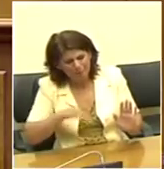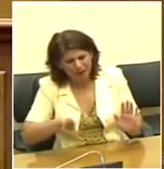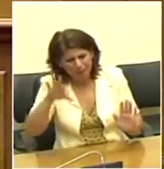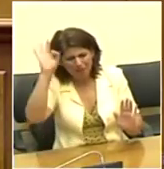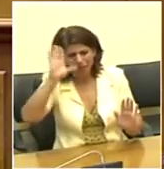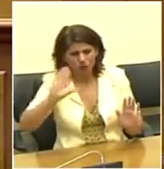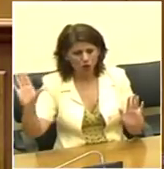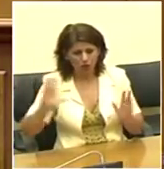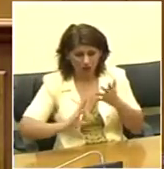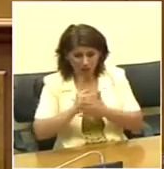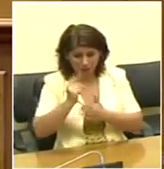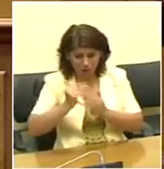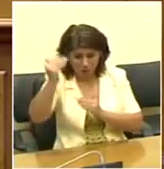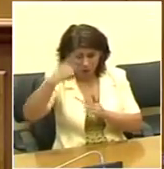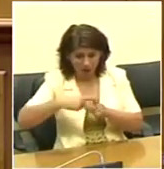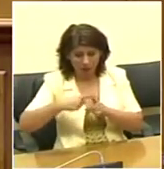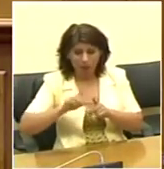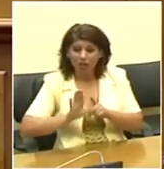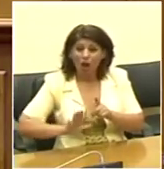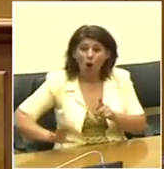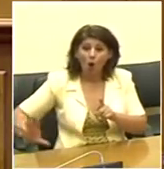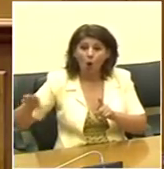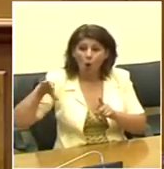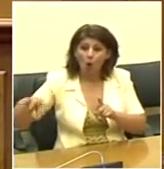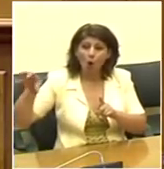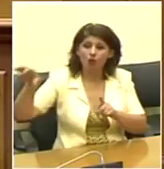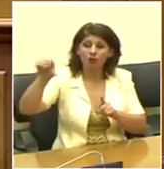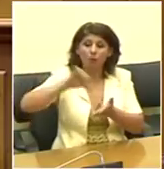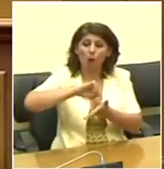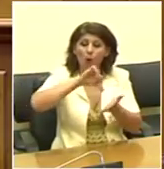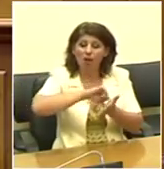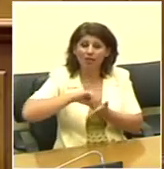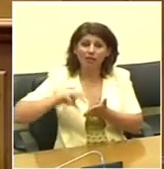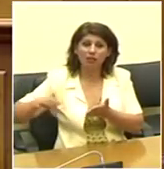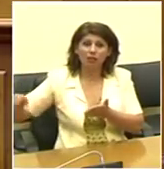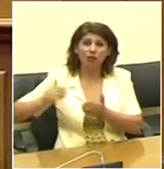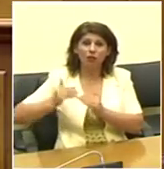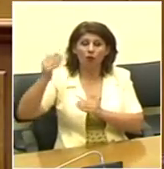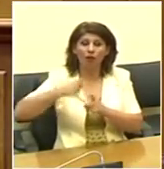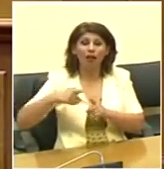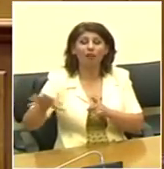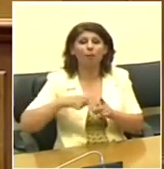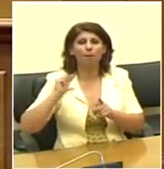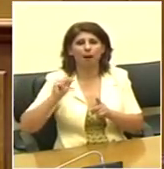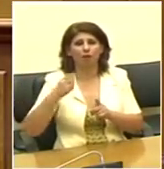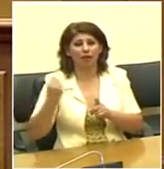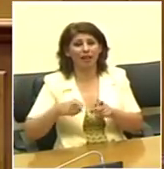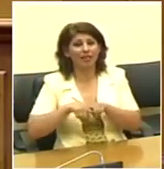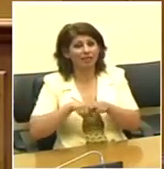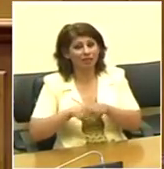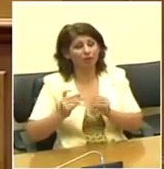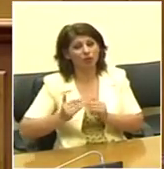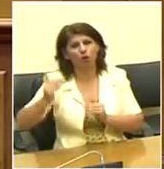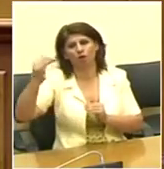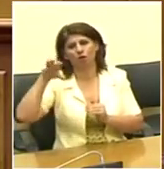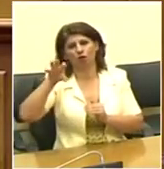Βόρειας Ελλάδας, για όλους τους νομούς της Βόρειας Ελλάδας, αν δεν υπάρχουν καλές σχέσεις με τη Βόρεια χώρα. Το